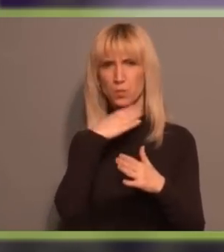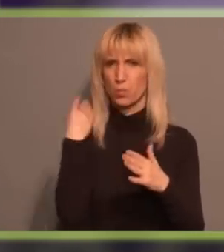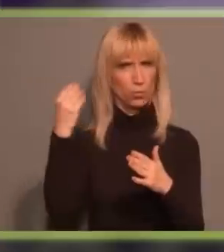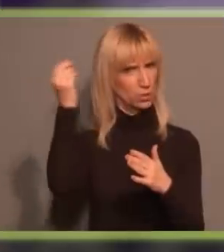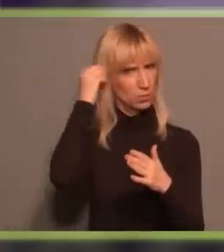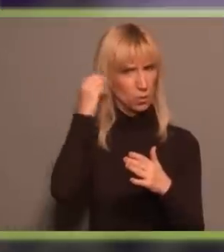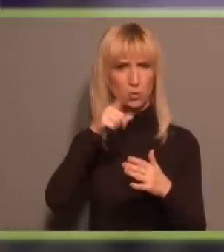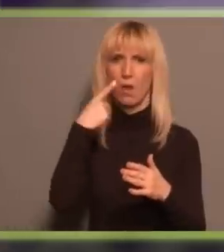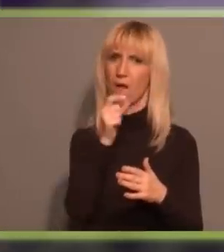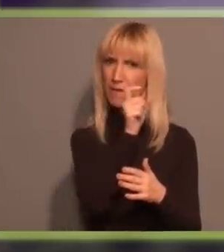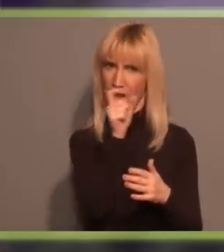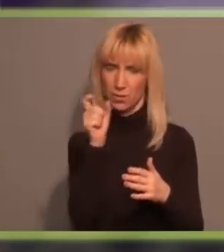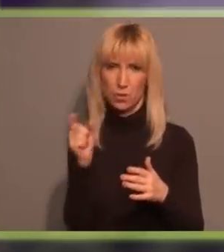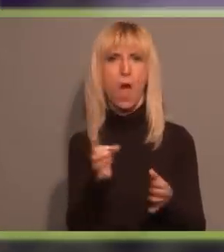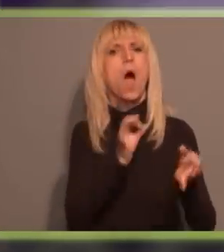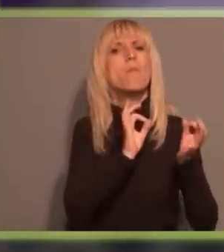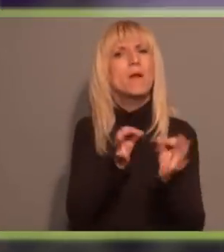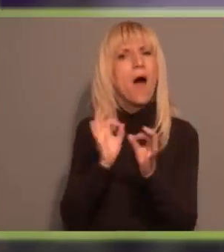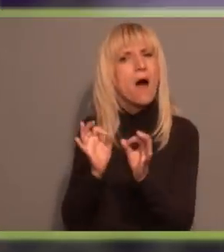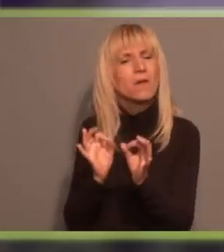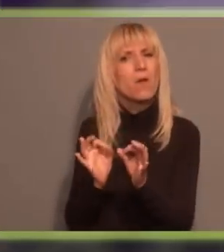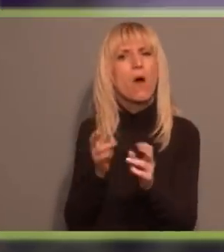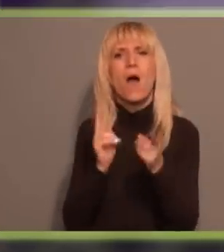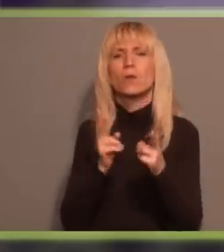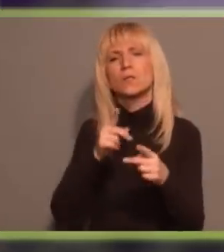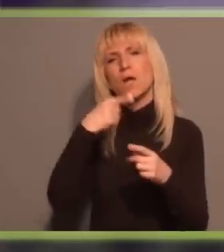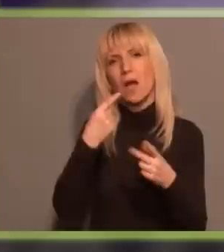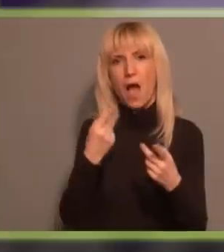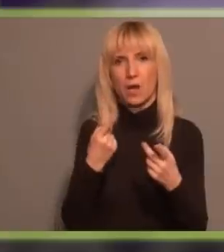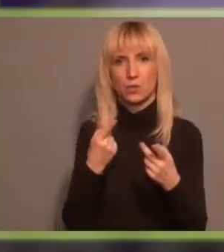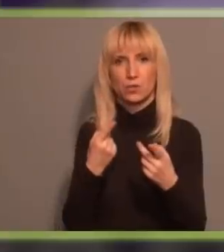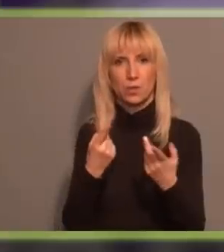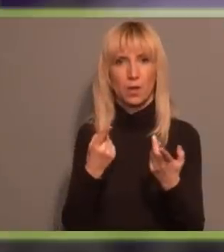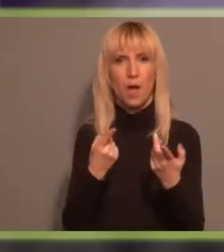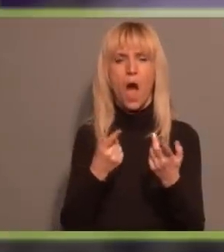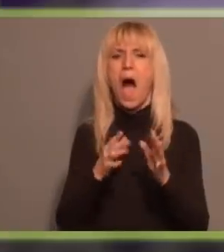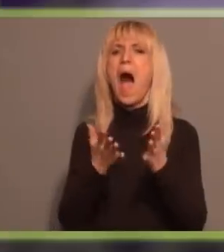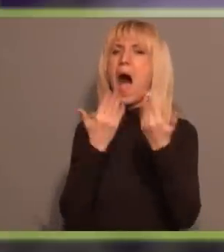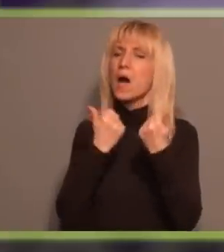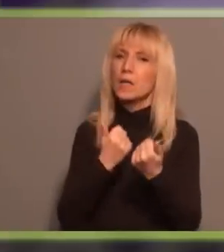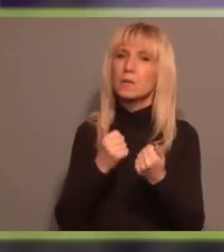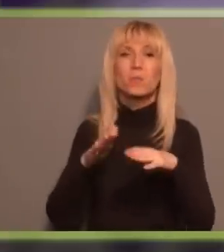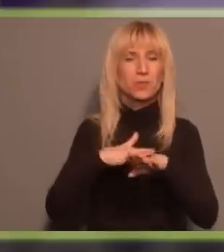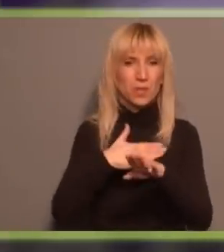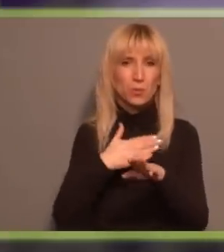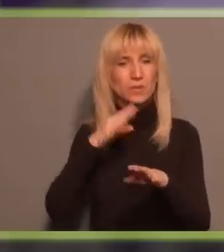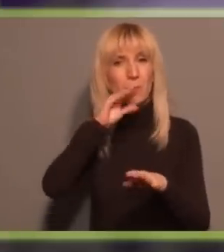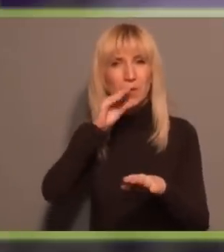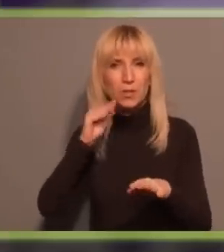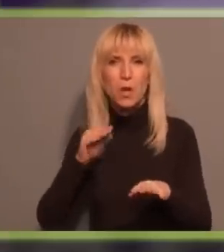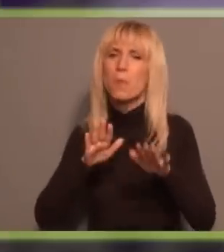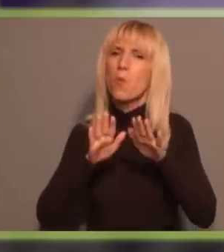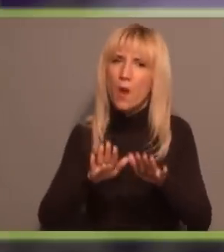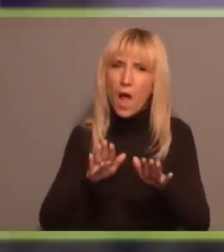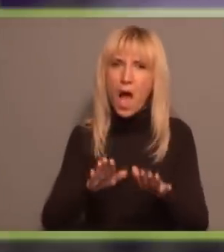naučila vokabularima. Pravilno se kaže, ali sve je bio, od početka polako sam pričala i vrlo sam